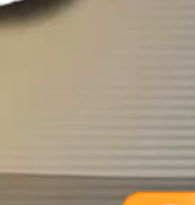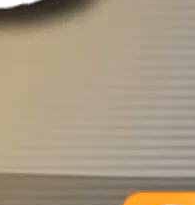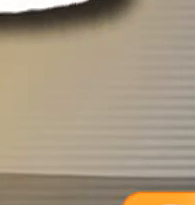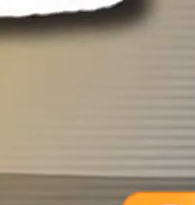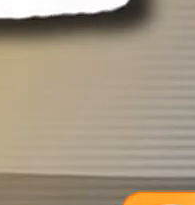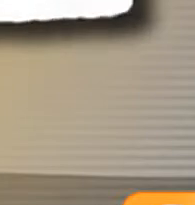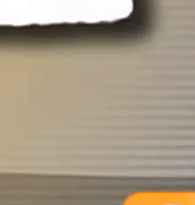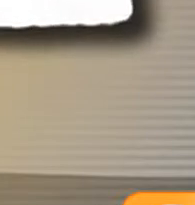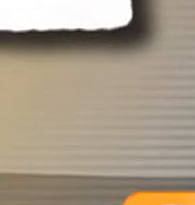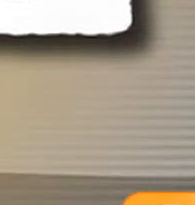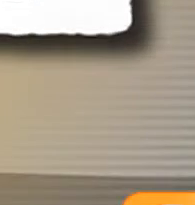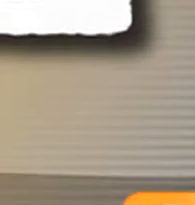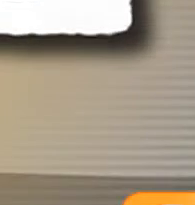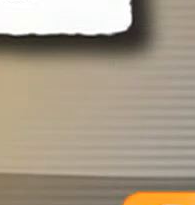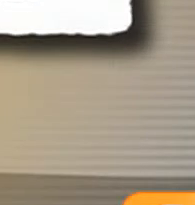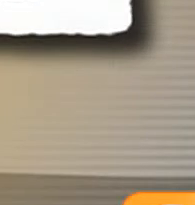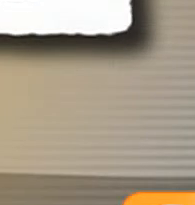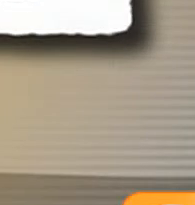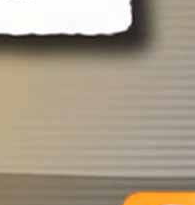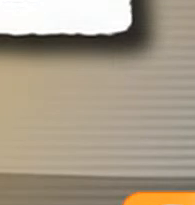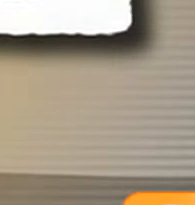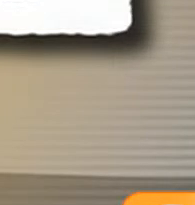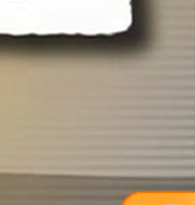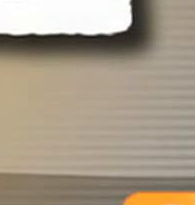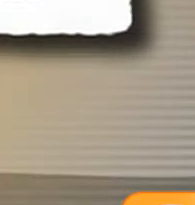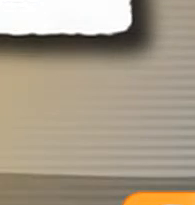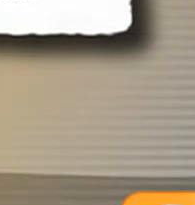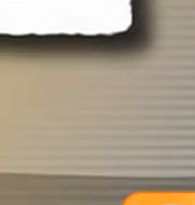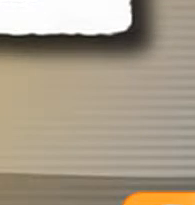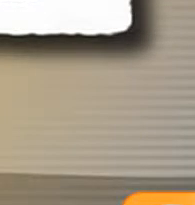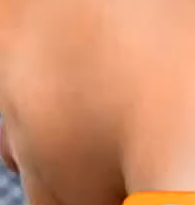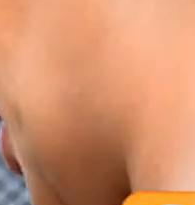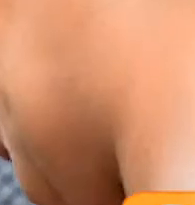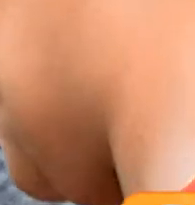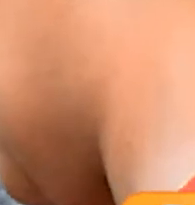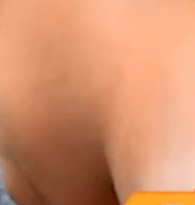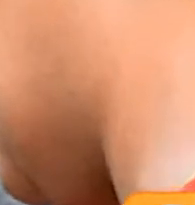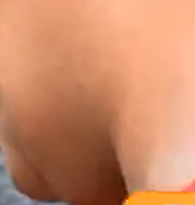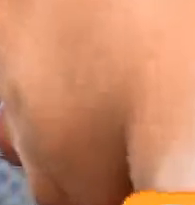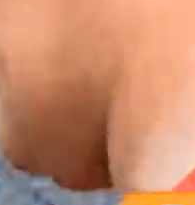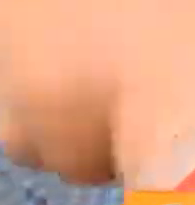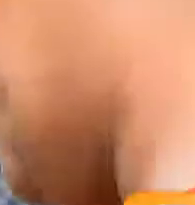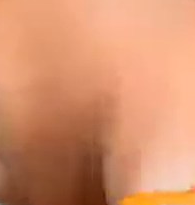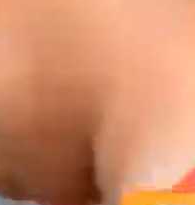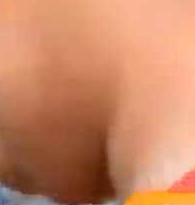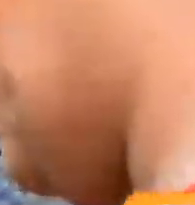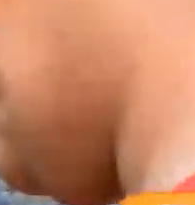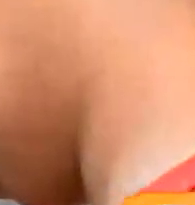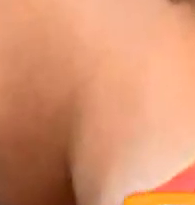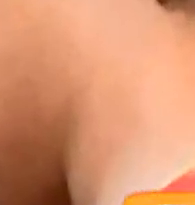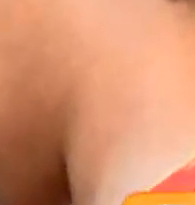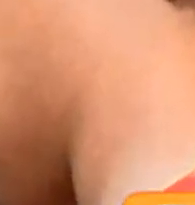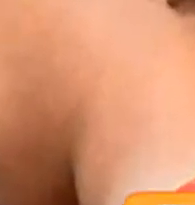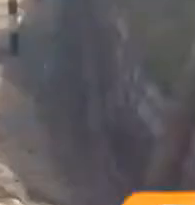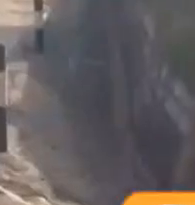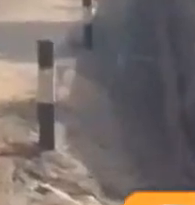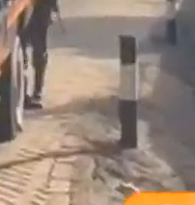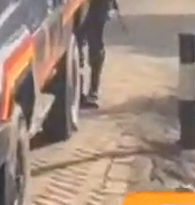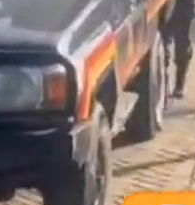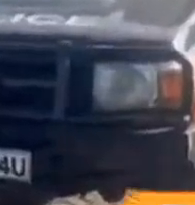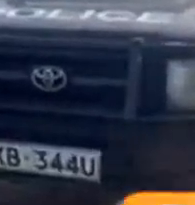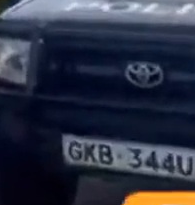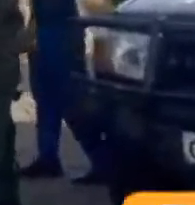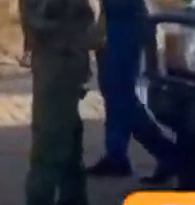DCI kufunga faili hiyo bila hatua yoyote ya ziada ya maafisa wa polisi. Matiang'i alifika DCI Jumanne iliyopita kwa mahojiano